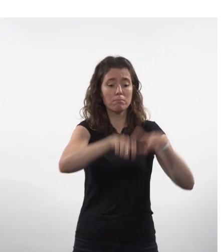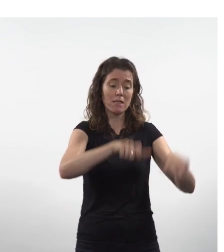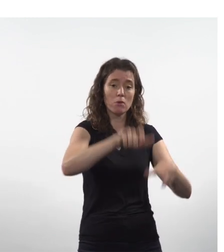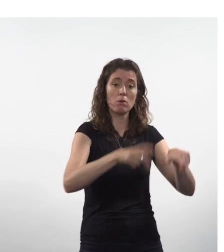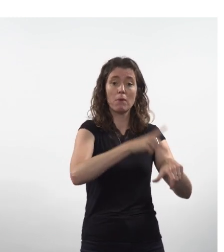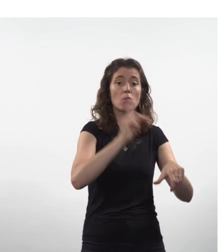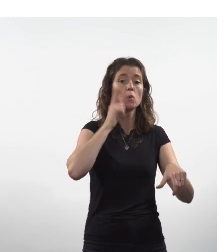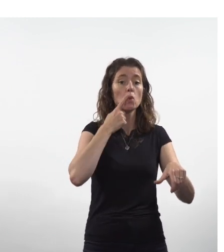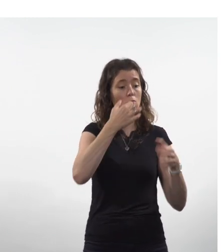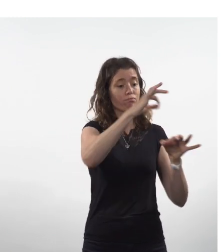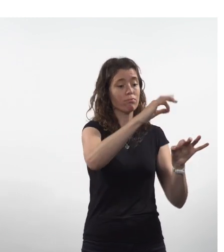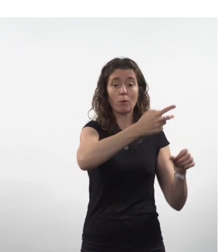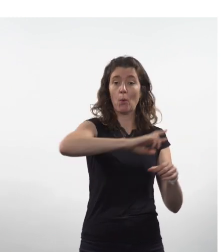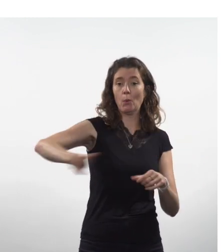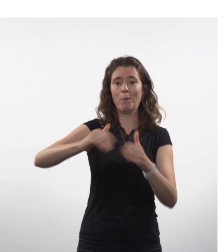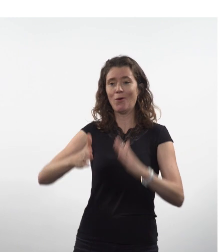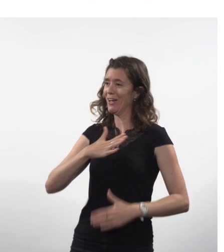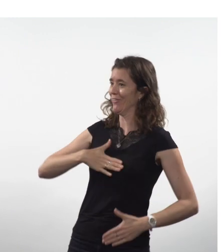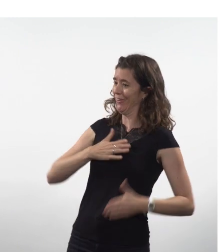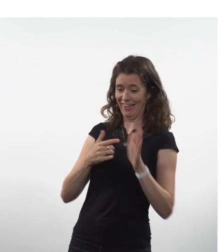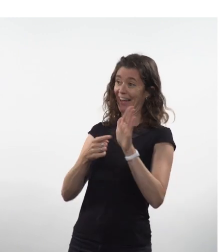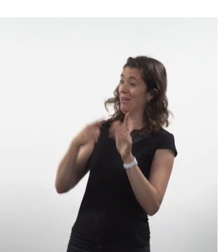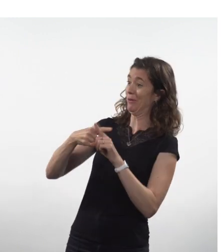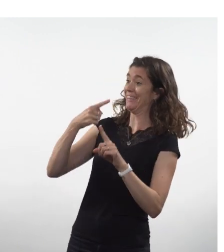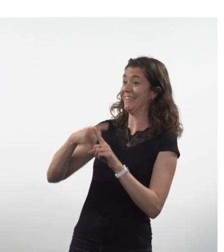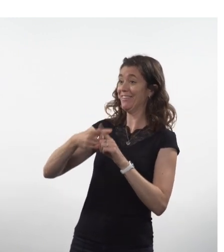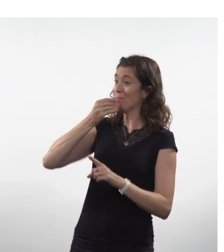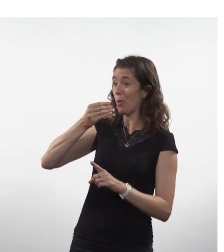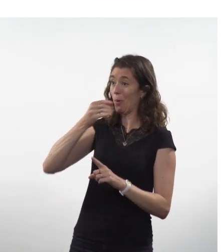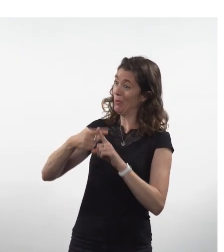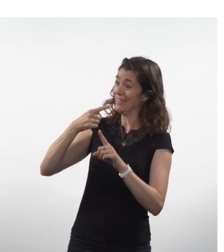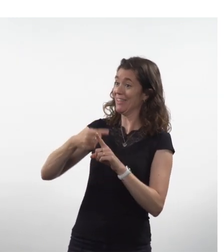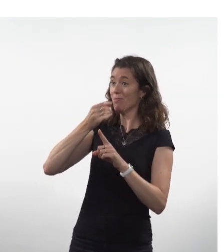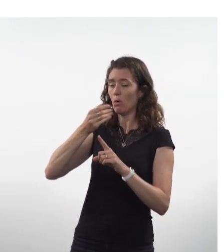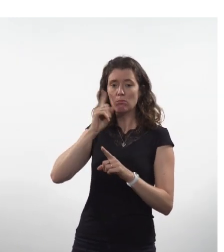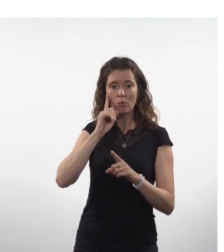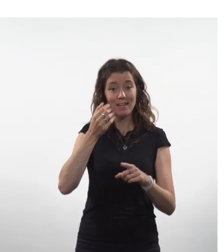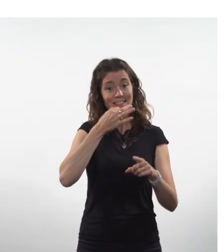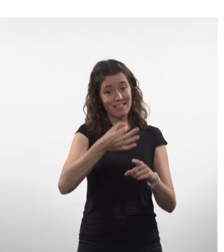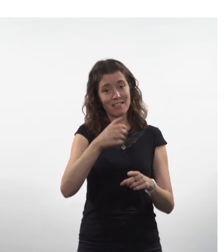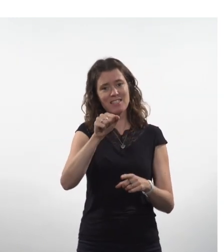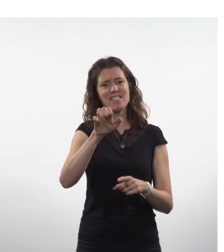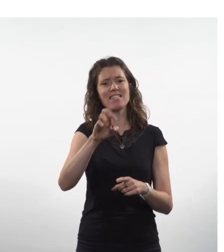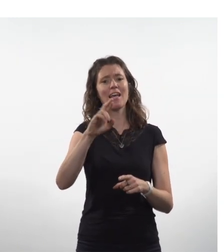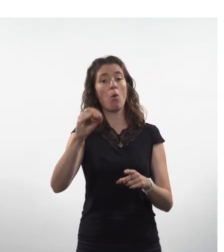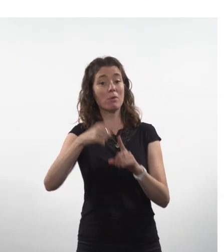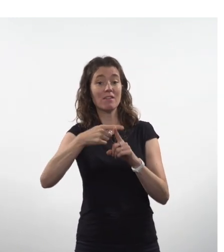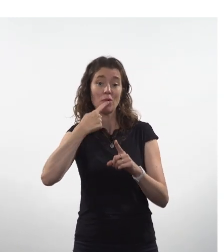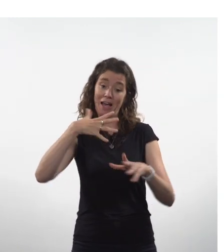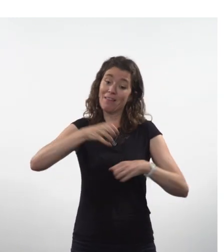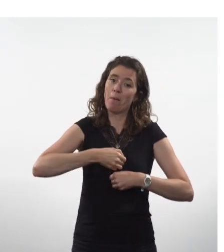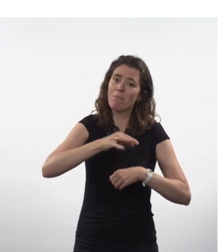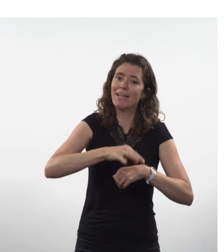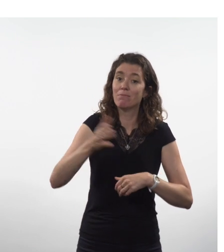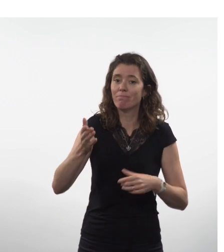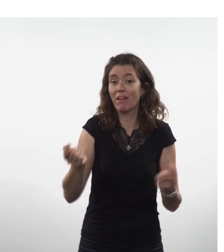retourner chez eux très contents parce qu'ils avaient un sang positif, puisque le médecin leur a dit qu'ils étaient séropositifs. Etc., etc. Et